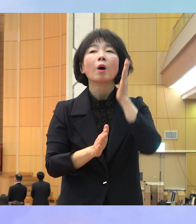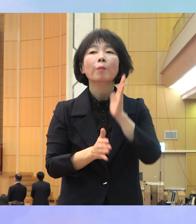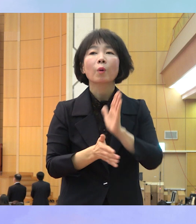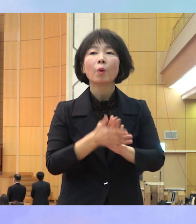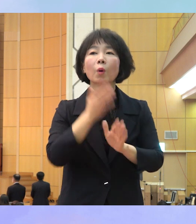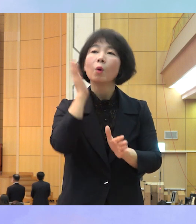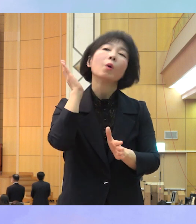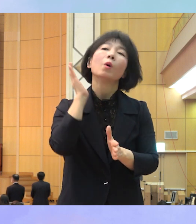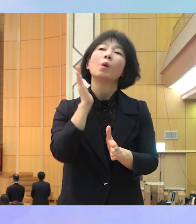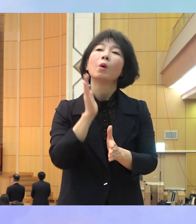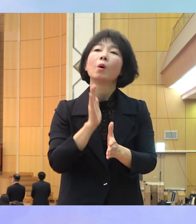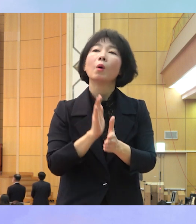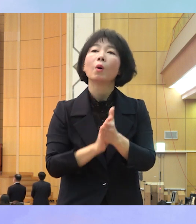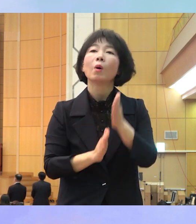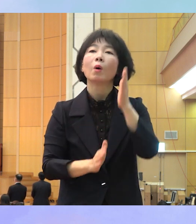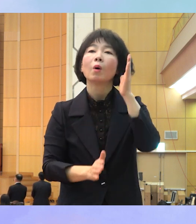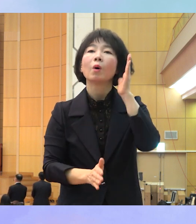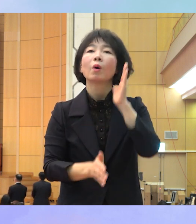없고